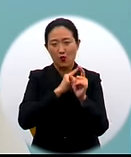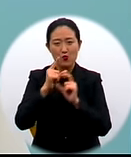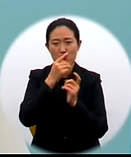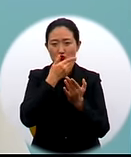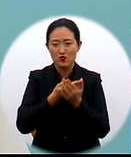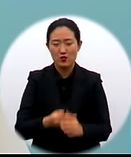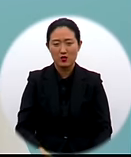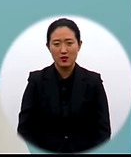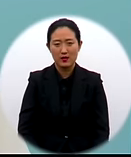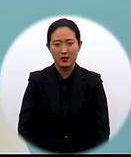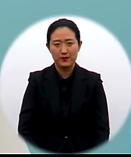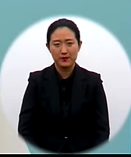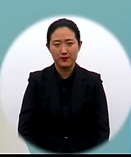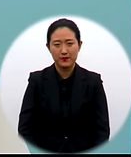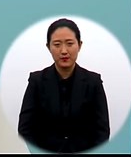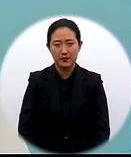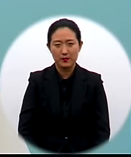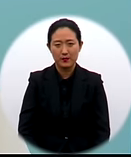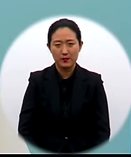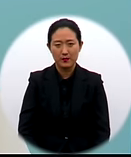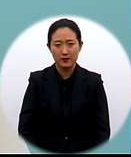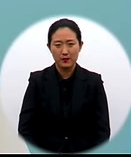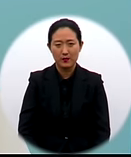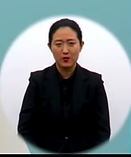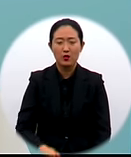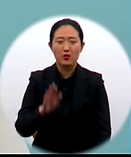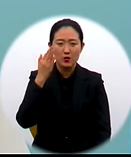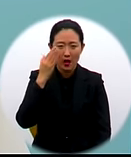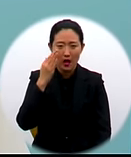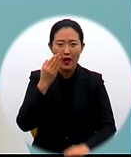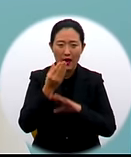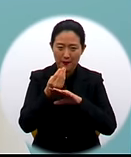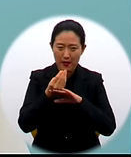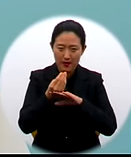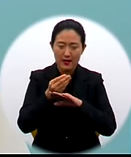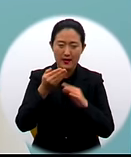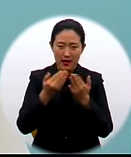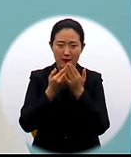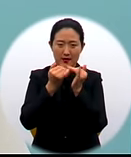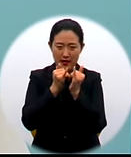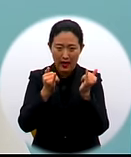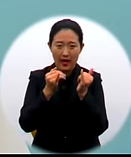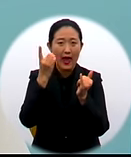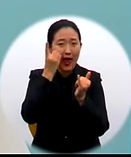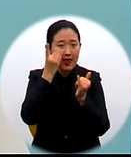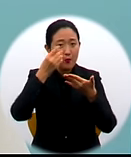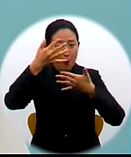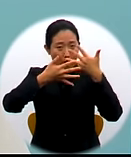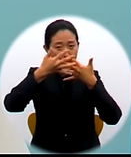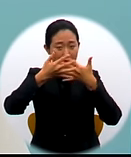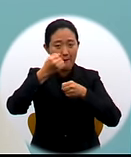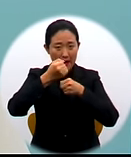저변에 가라앉았던 프론트엔드 개발자, 우리 FE 개발자라고 불러요. 첫 화면을 개발하는 개발자들, 그들이 조금